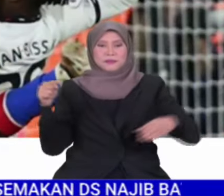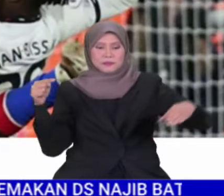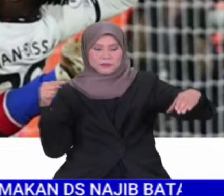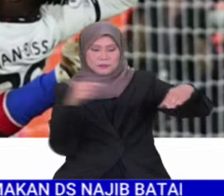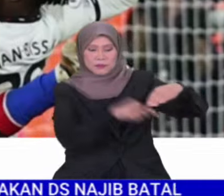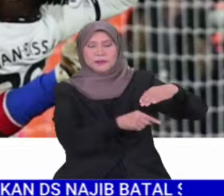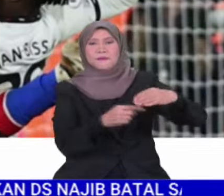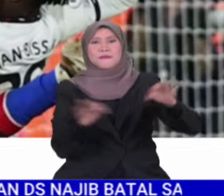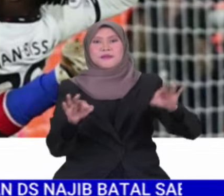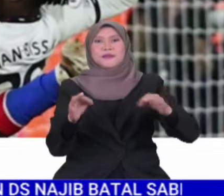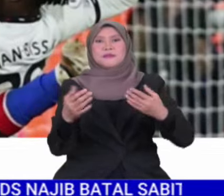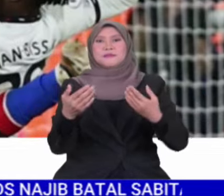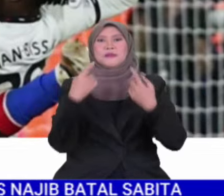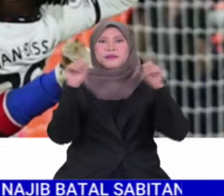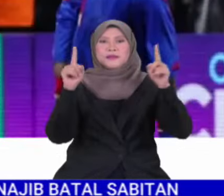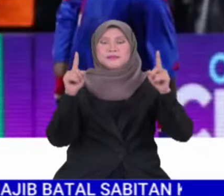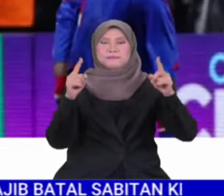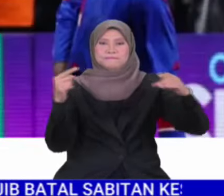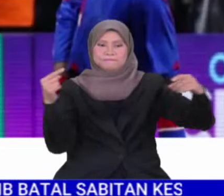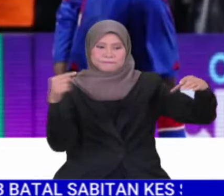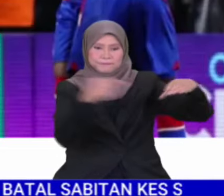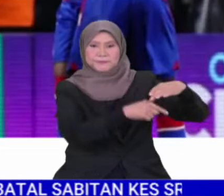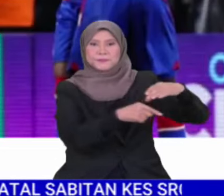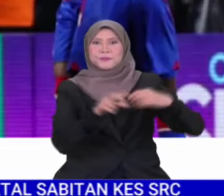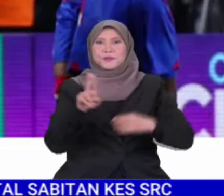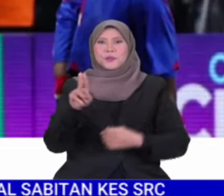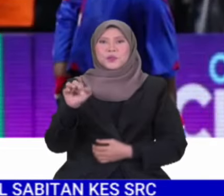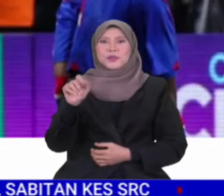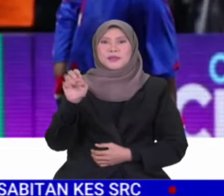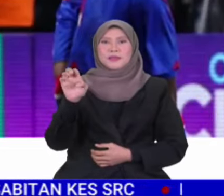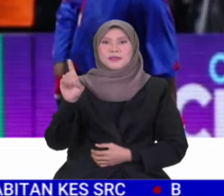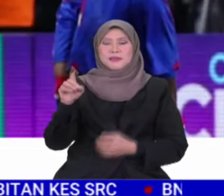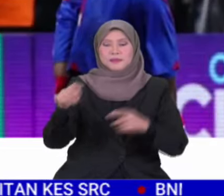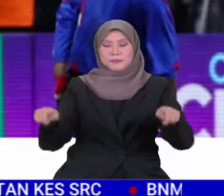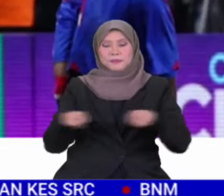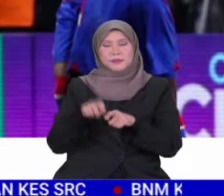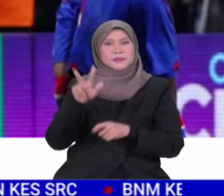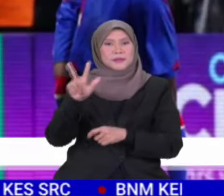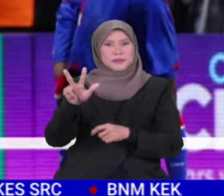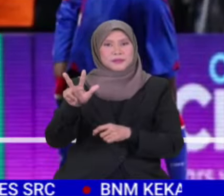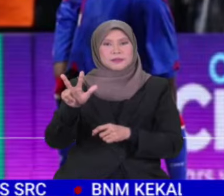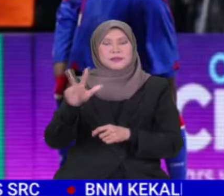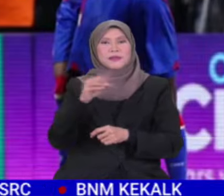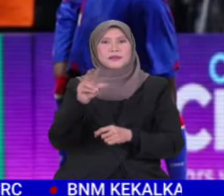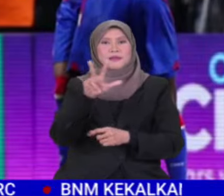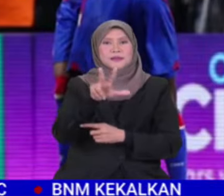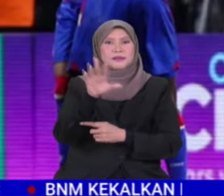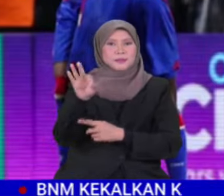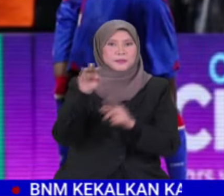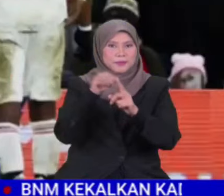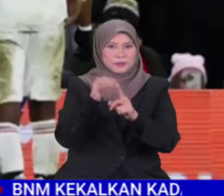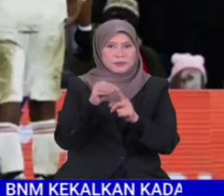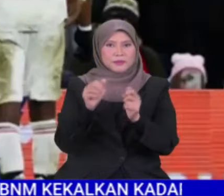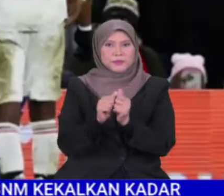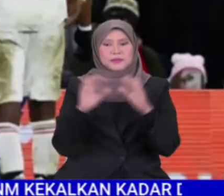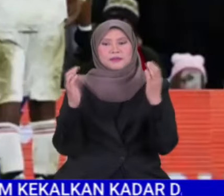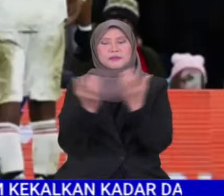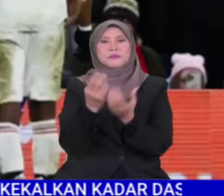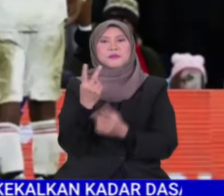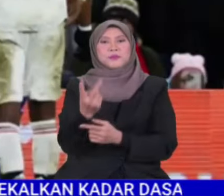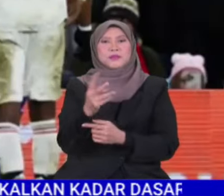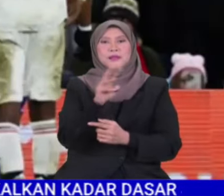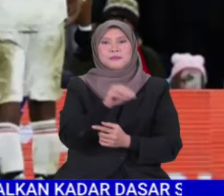percuma berjaya menewaskan De Gea. United kini menghuni tangga ketiga liga terikat 39 mata dengan kelab tangga